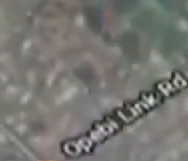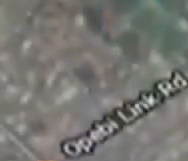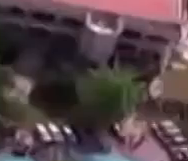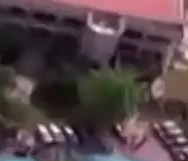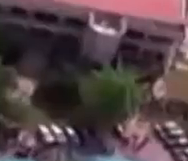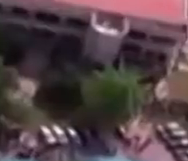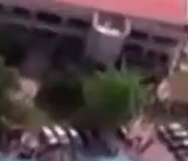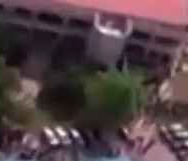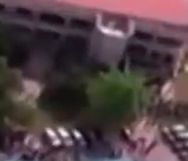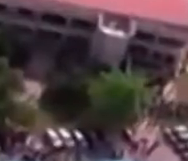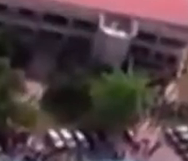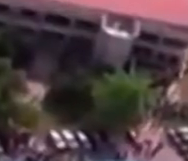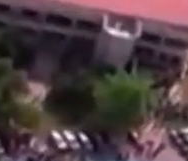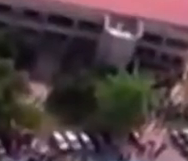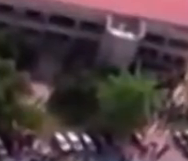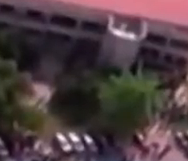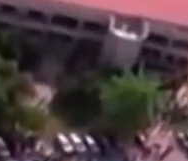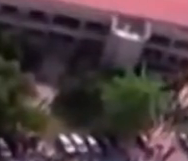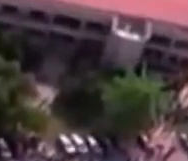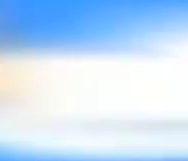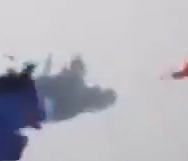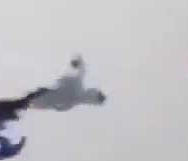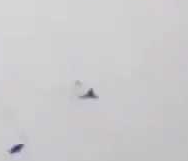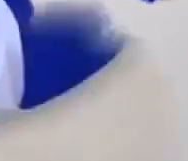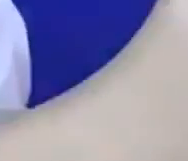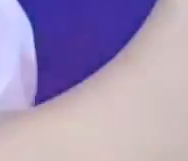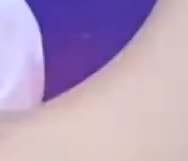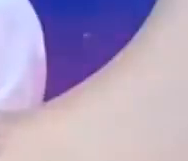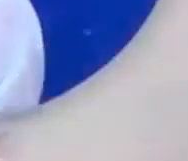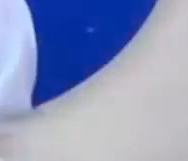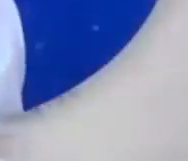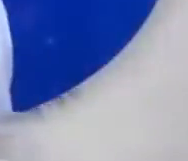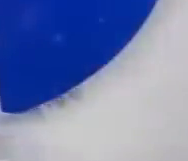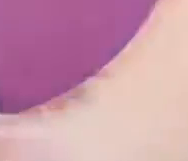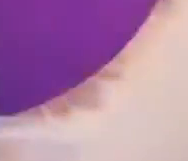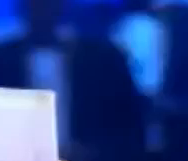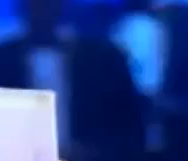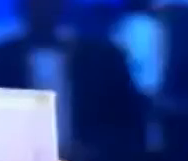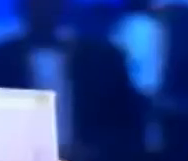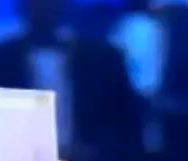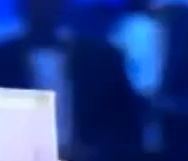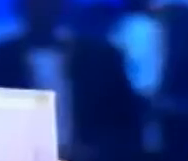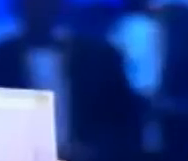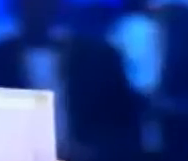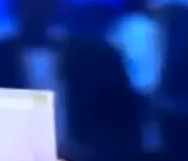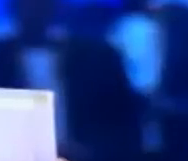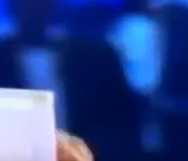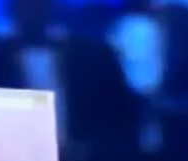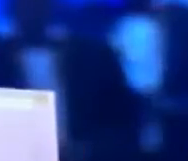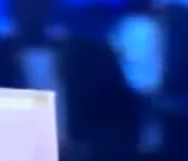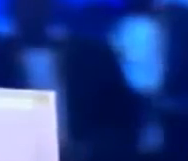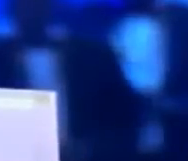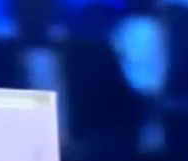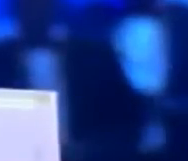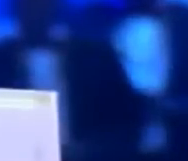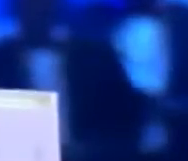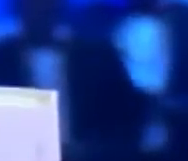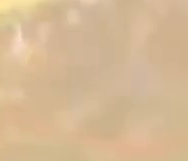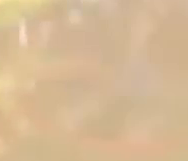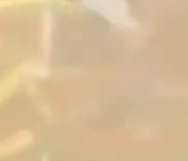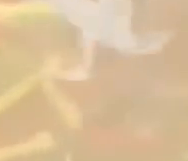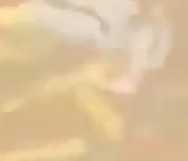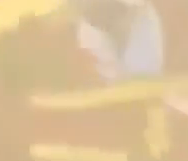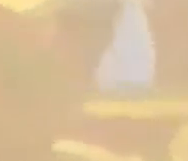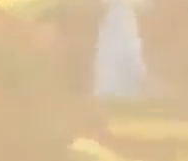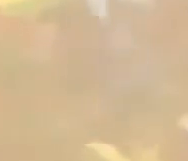Faith Tabernacle, Ota, Lagos, Nigeria with Bishop Dr. David Oyedepo. Live on KBC Channel